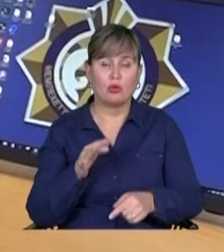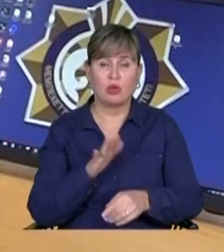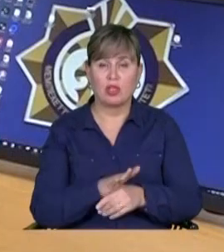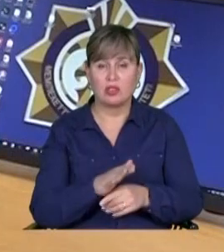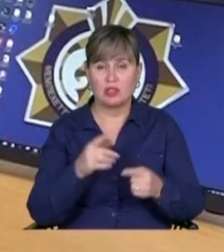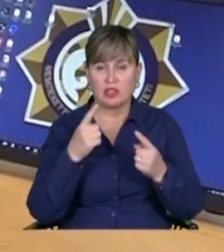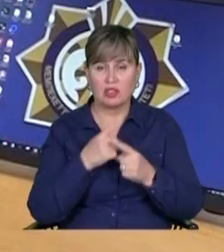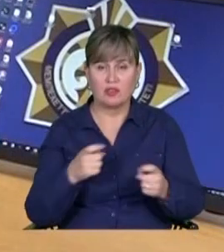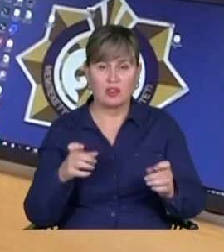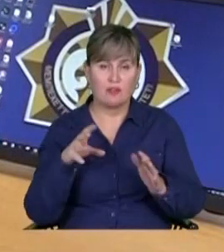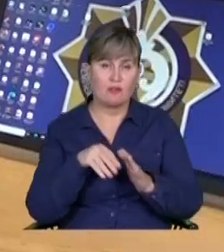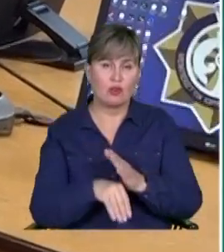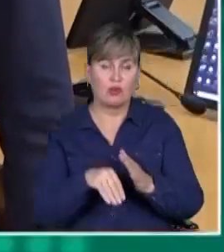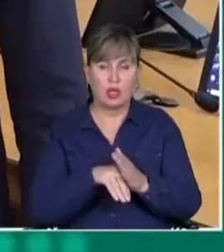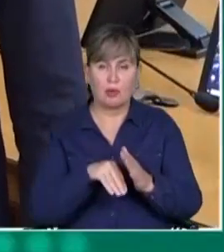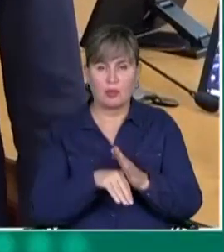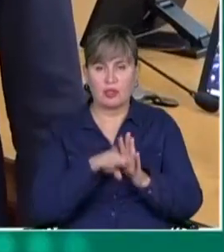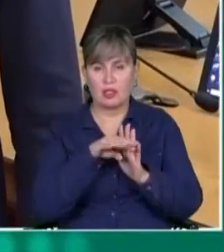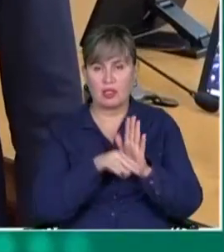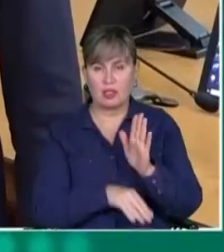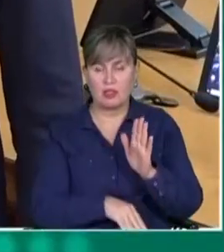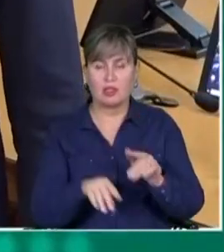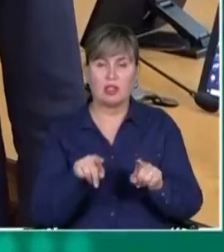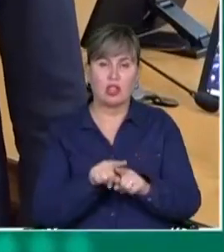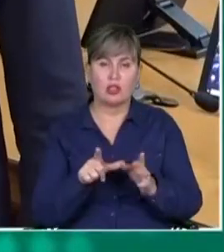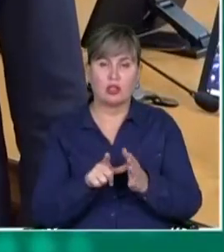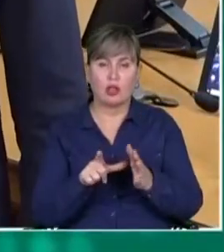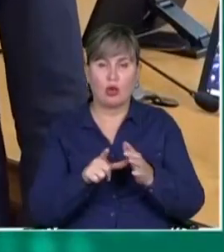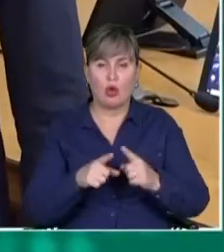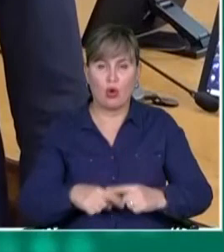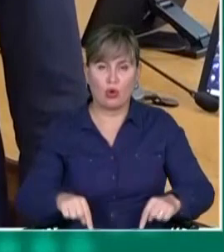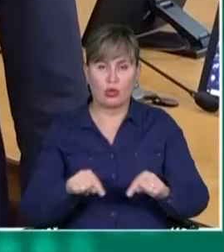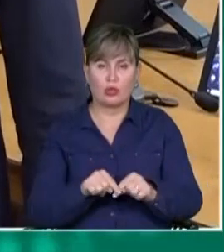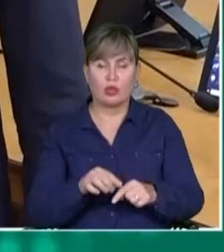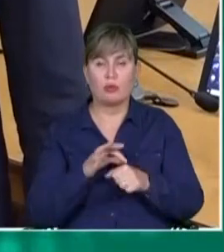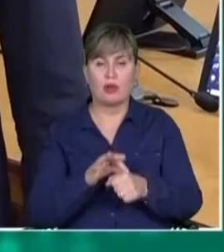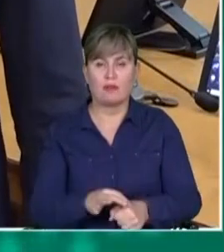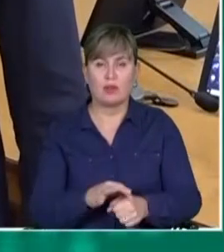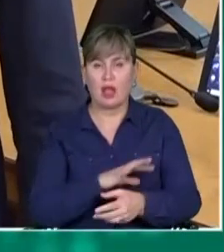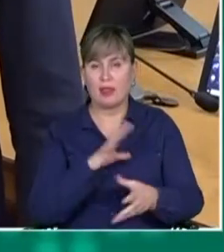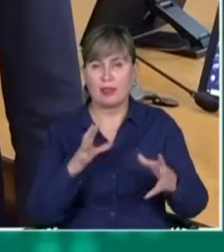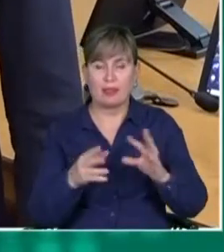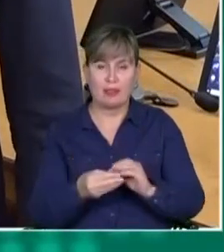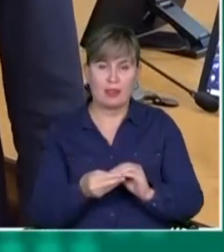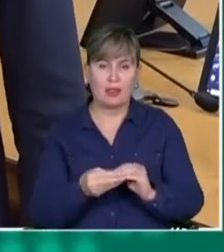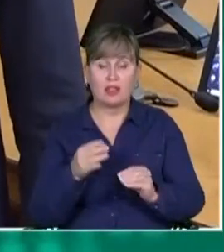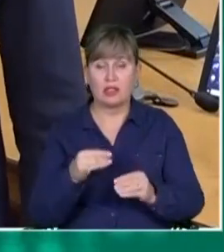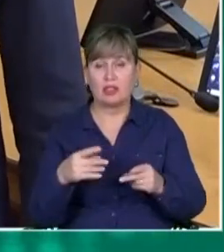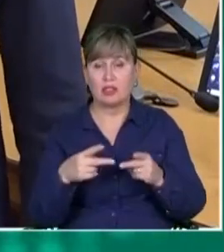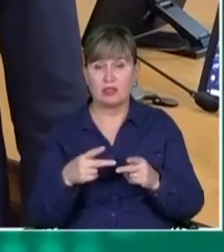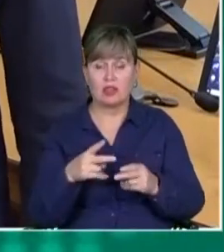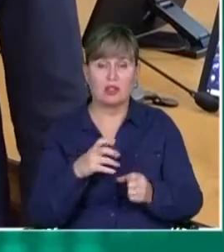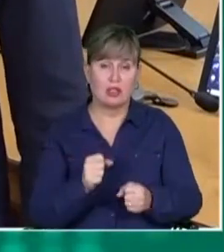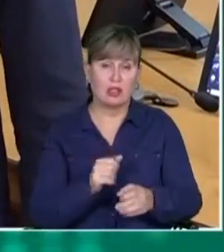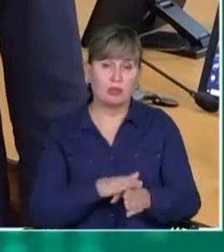сведения вносятся в накопительный реестр. Далее налоговыми органами проводится анализ и сверка на предмет